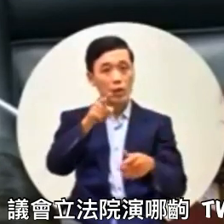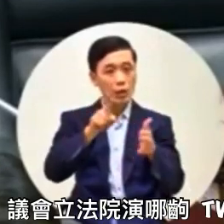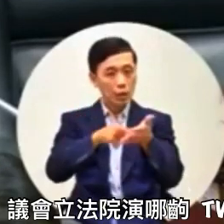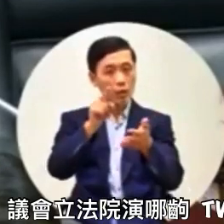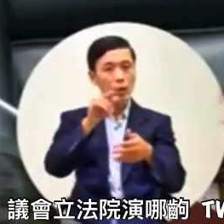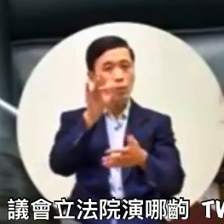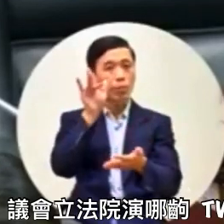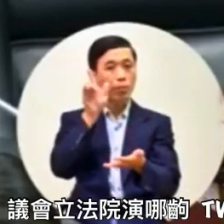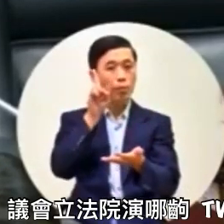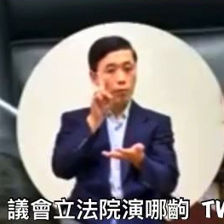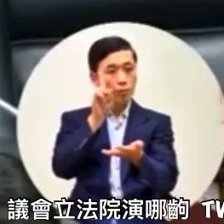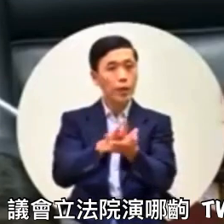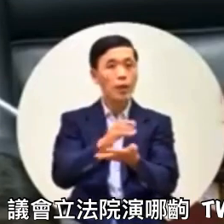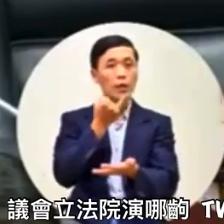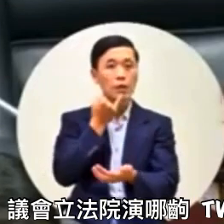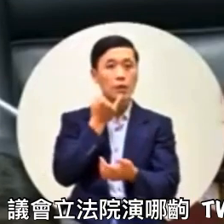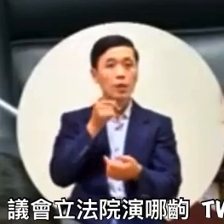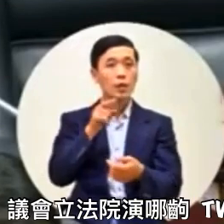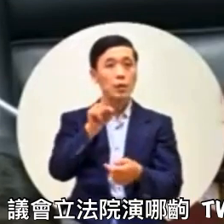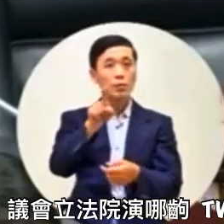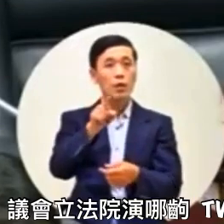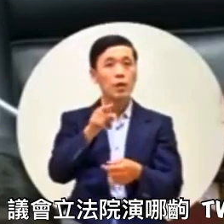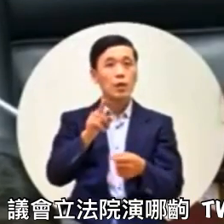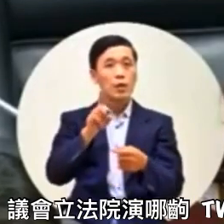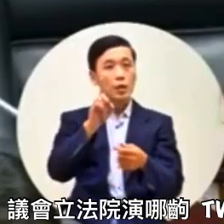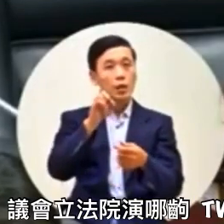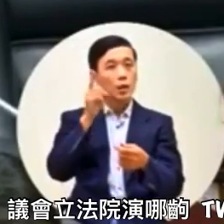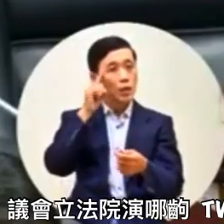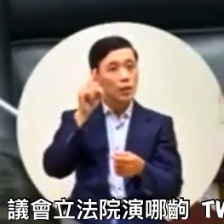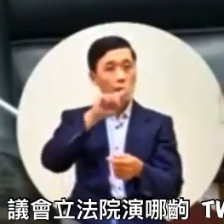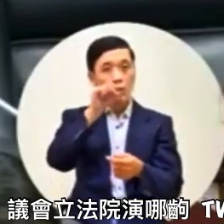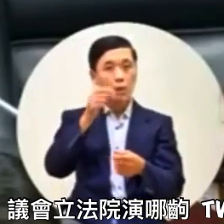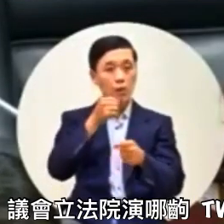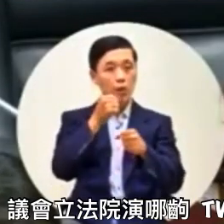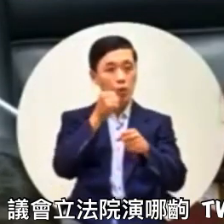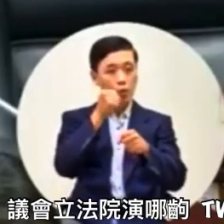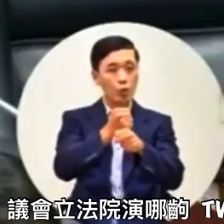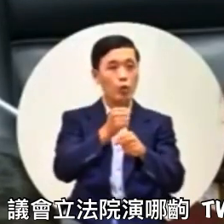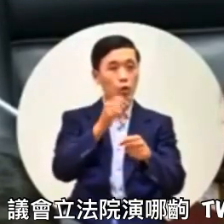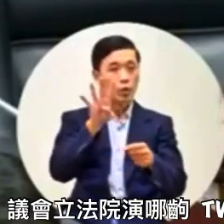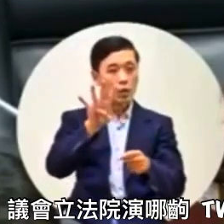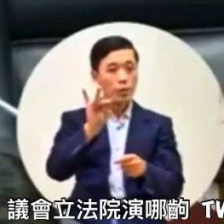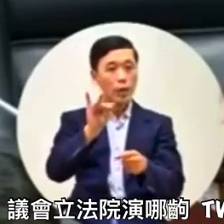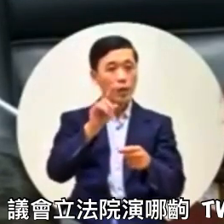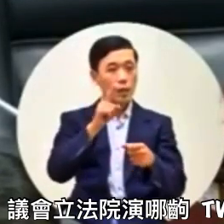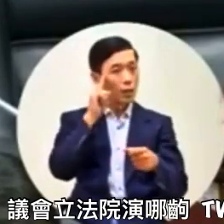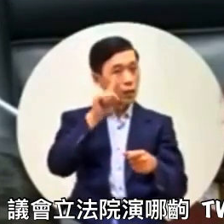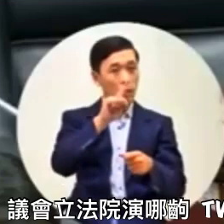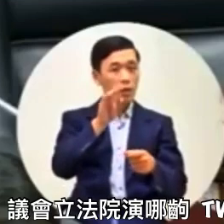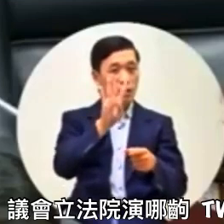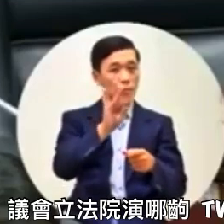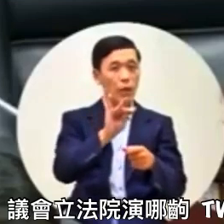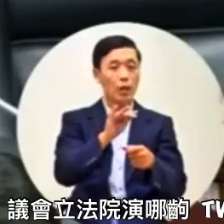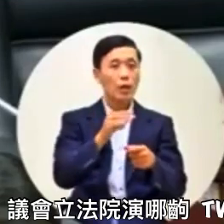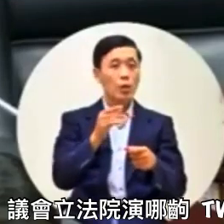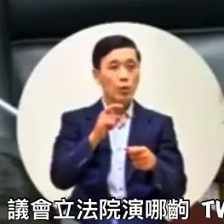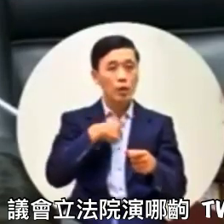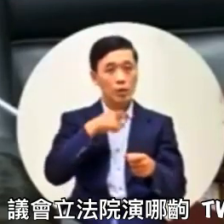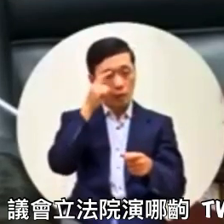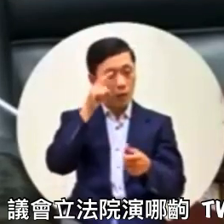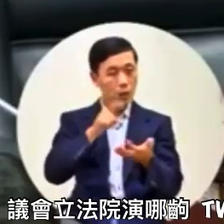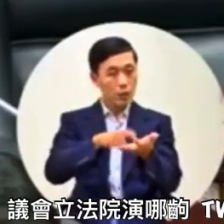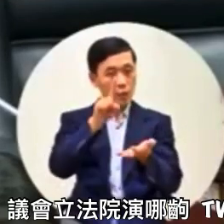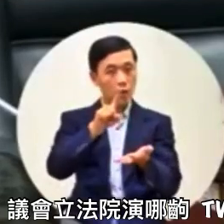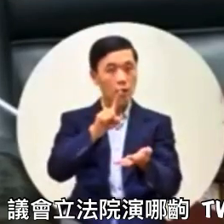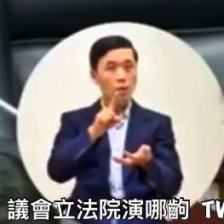卖一当这戏吧，一当这戏吧，安尼给开的呐。所以我们也希望一次能到位，是不是？请我们民政局长或是